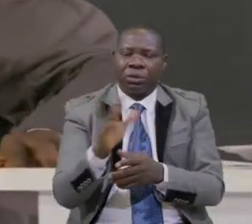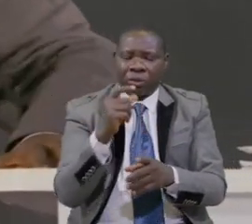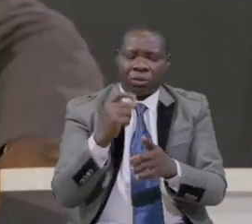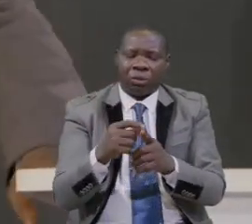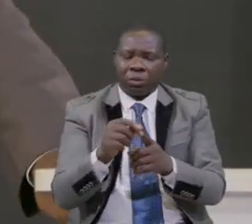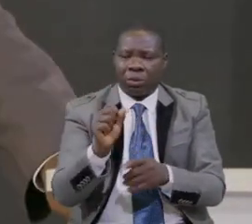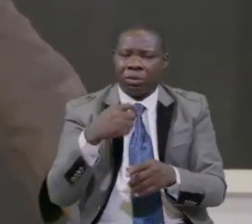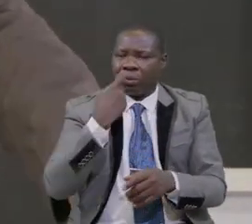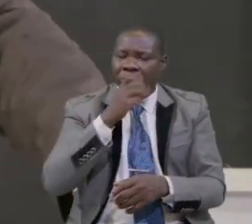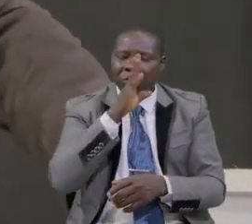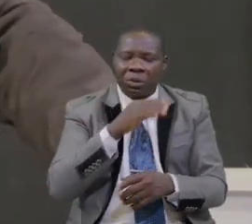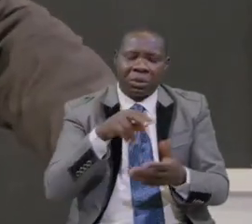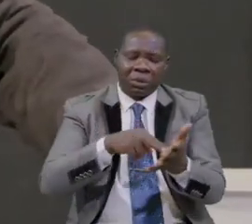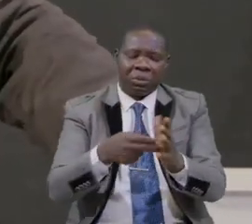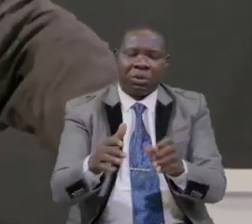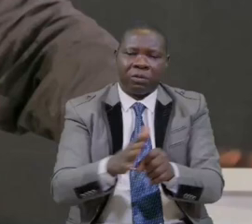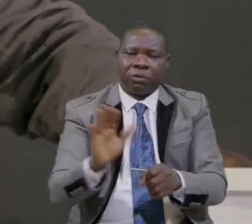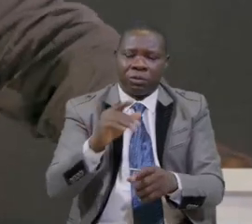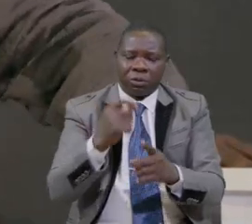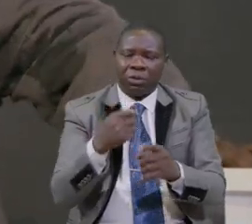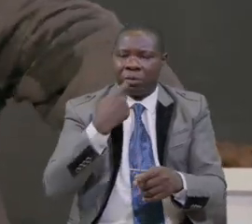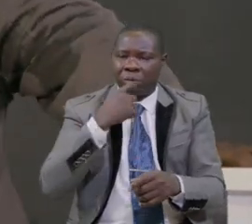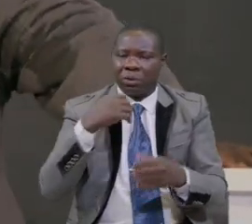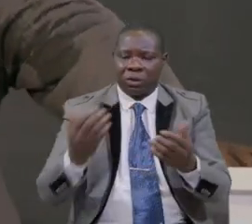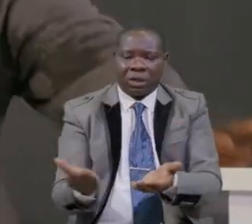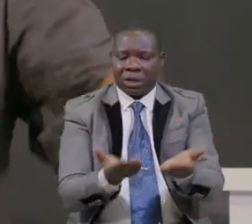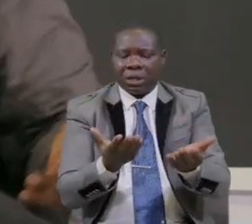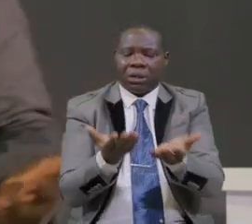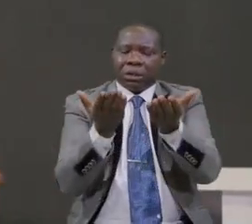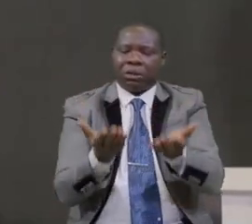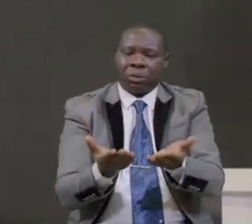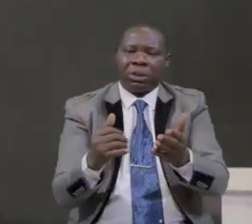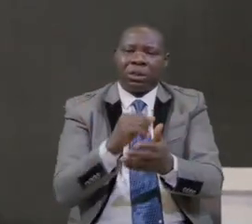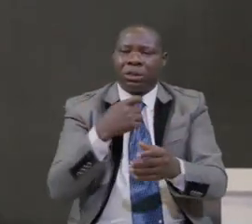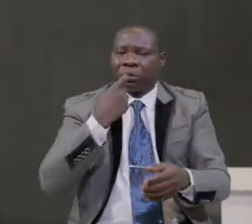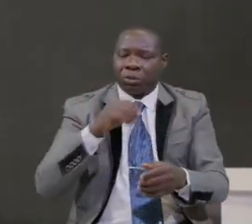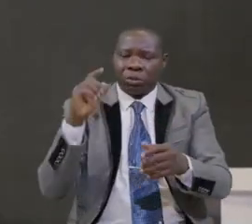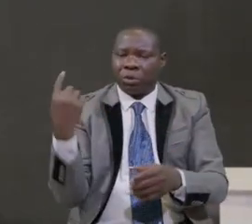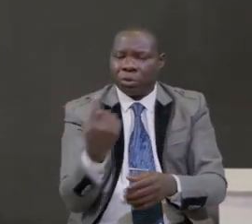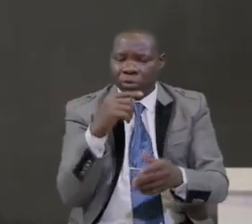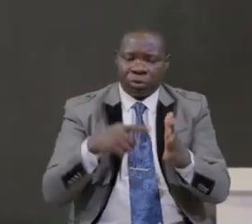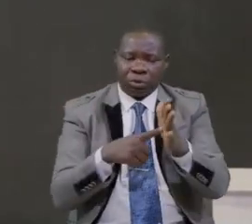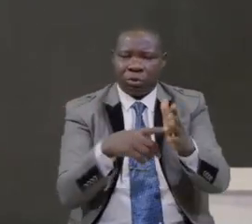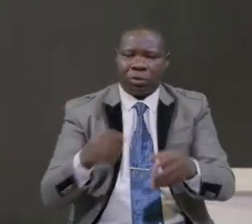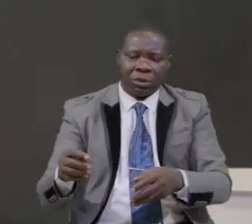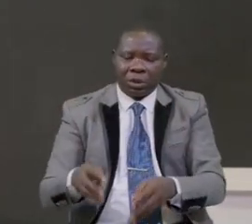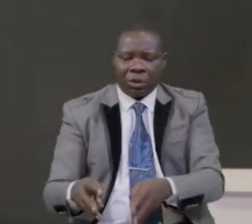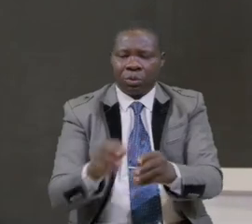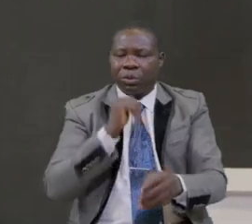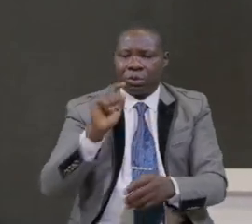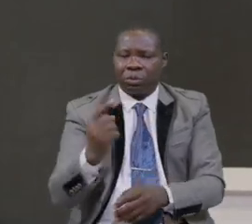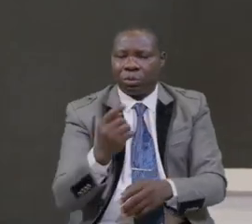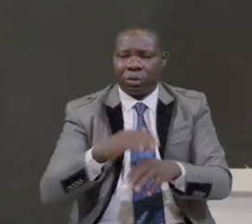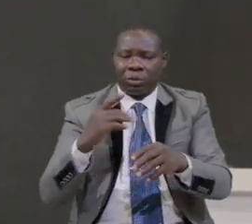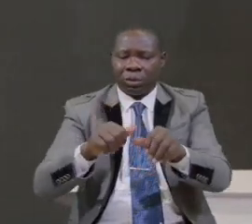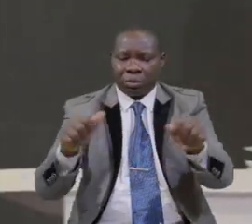sens. Tes paroles doivent avoir de poids. Tes paroles doivent montrer le chemin. C'est pas quand tu es sur le pupitre seulement.